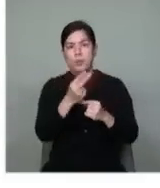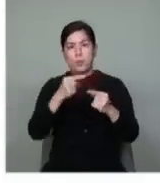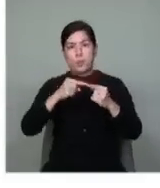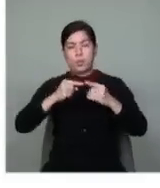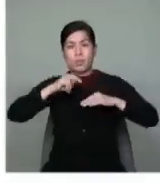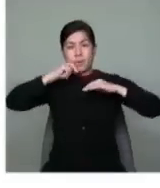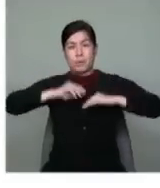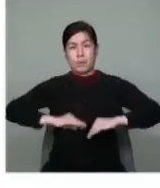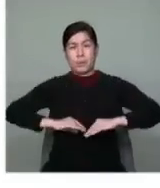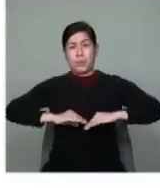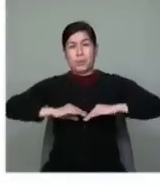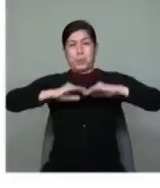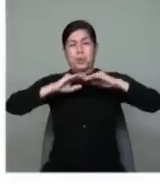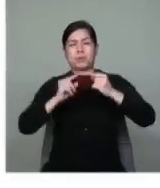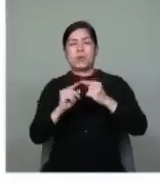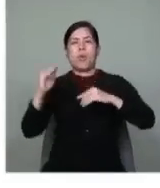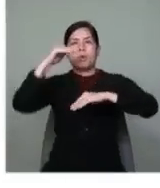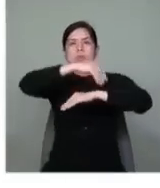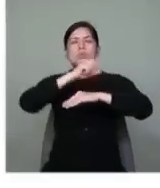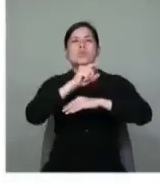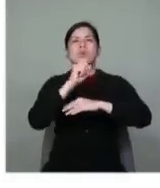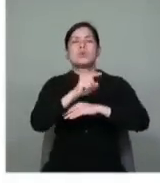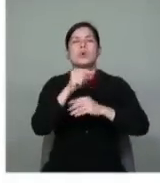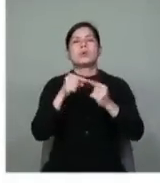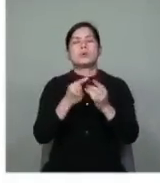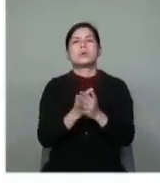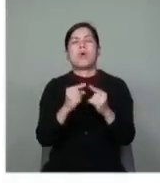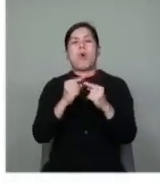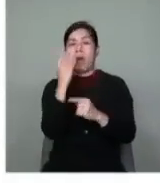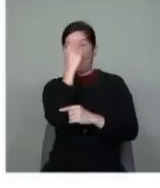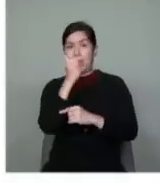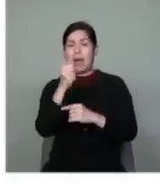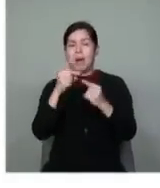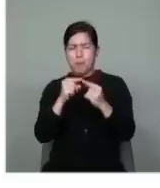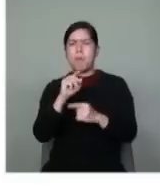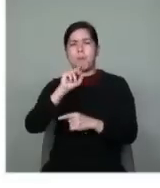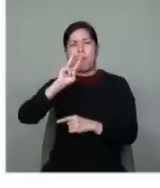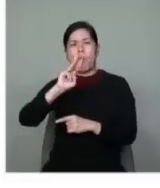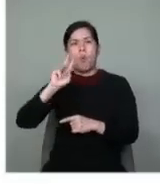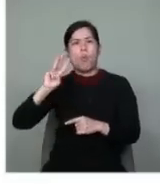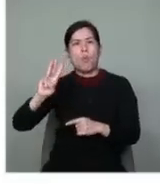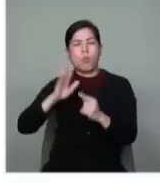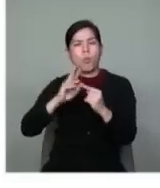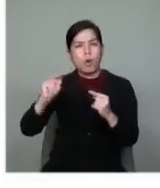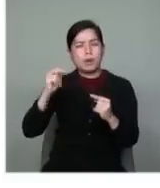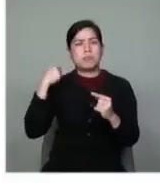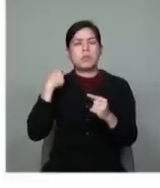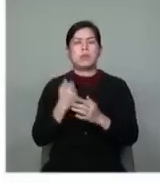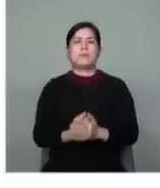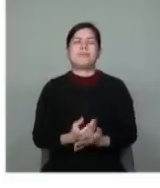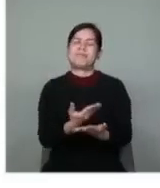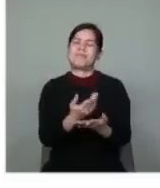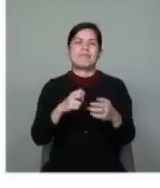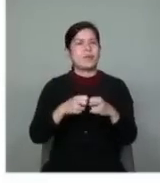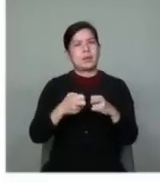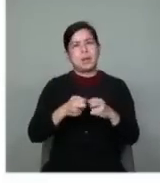ทางขึ้นทางด่วนงามวงศ์วานมาให้เราได้เห็นกันด้วยนะคะคือเป็นพื้นที่ต่ำเนา ะ เวลาฝนตกหนักๆทีไรเนี่ยเผชิญปั